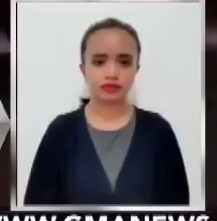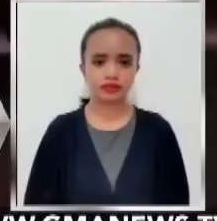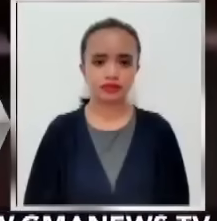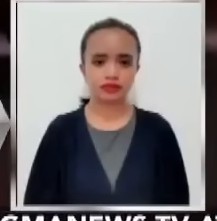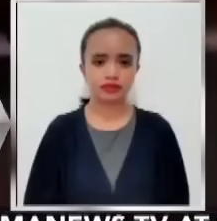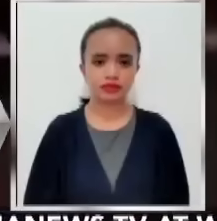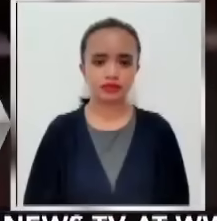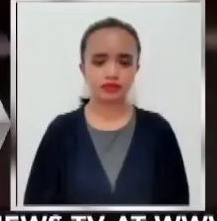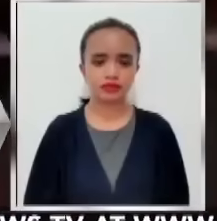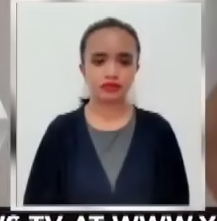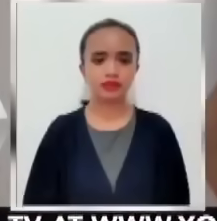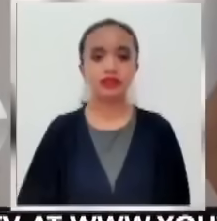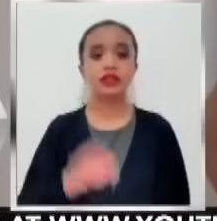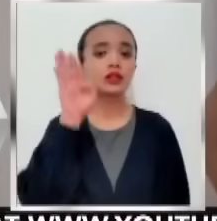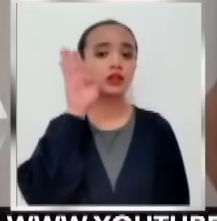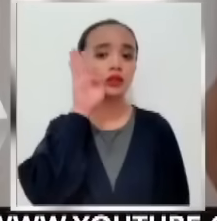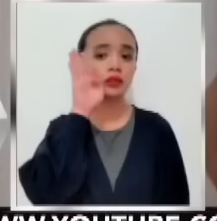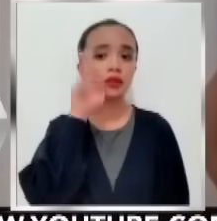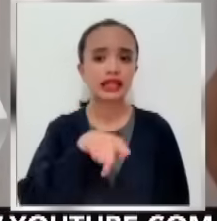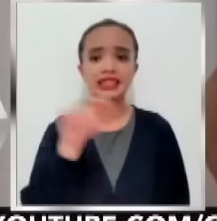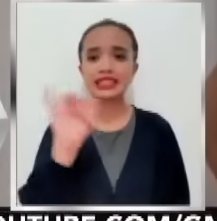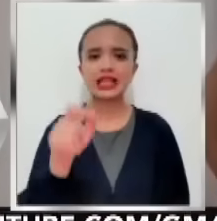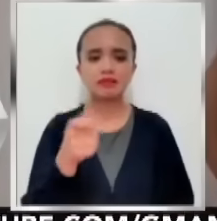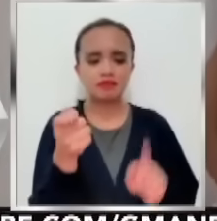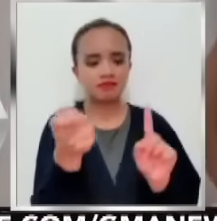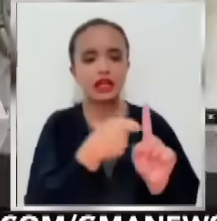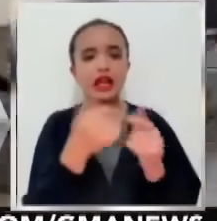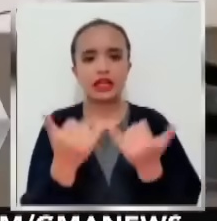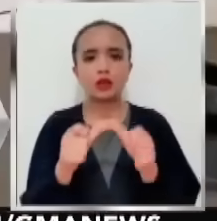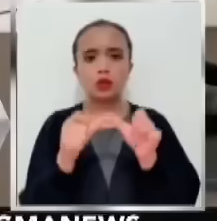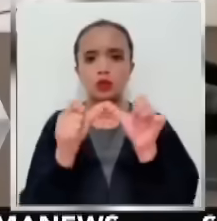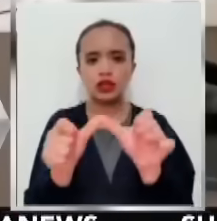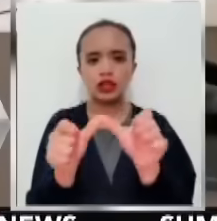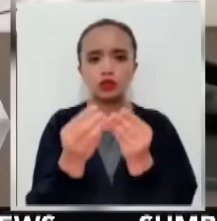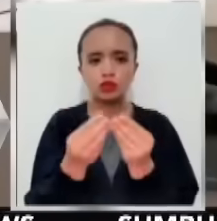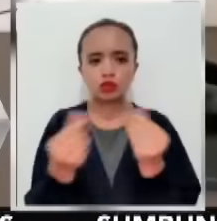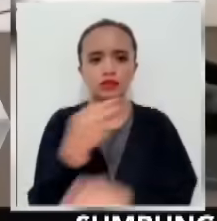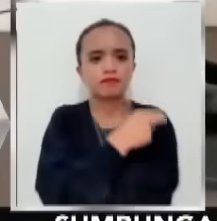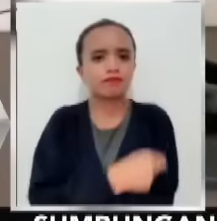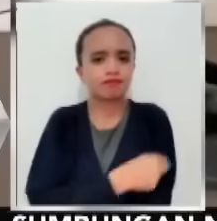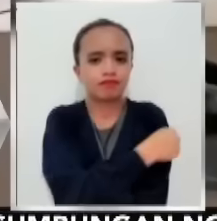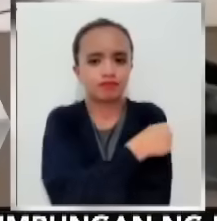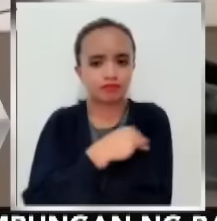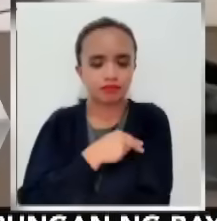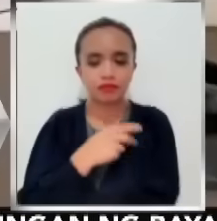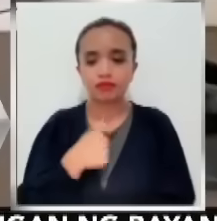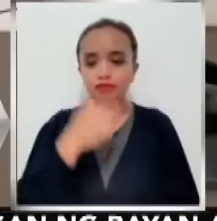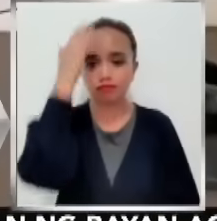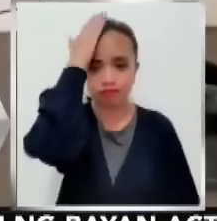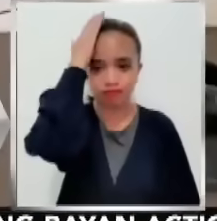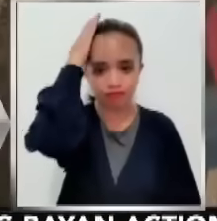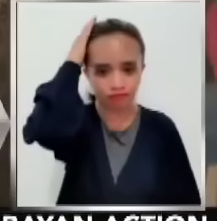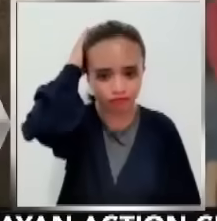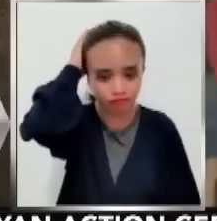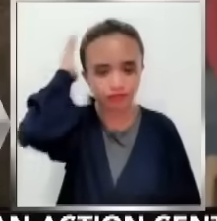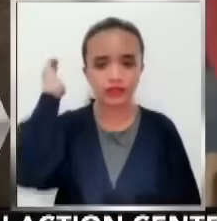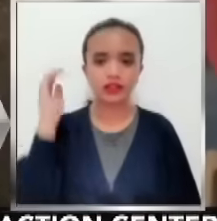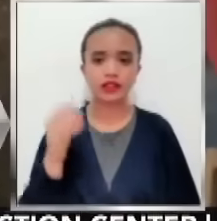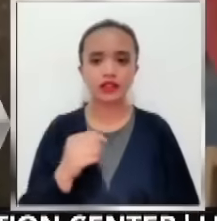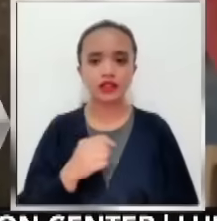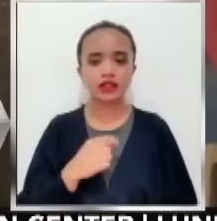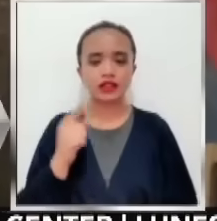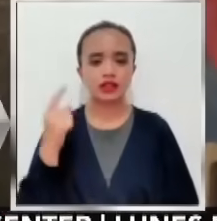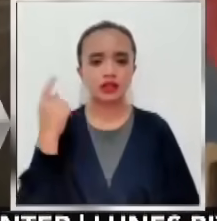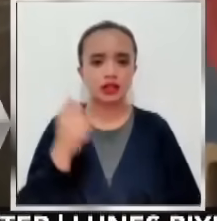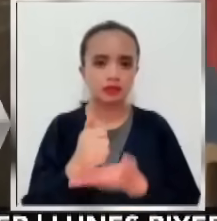Ang kapatid na ginilitan din, nagpapagaling pa sa ospital. Papakiusap ko lang po, konting stisya lang po sa anak ko po. Dumanggi